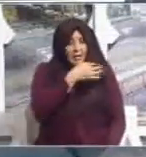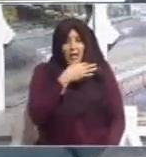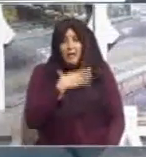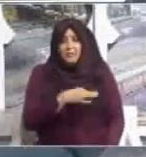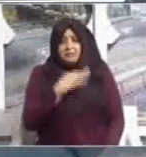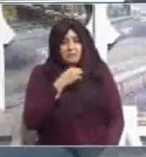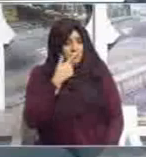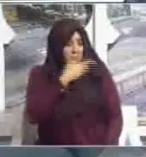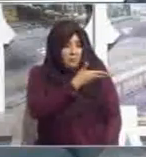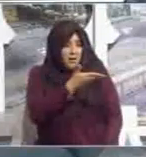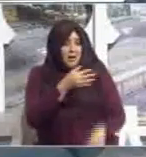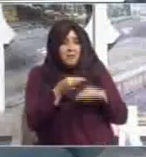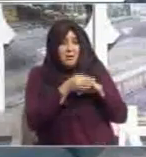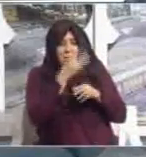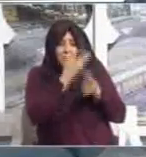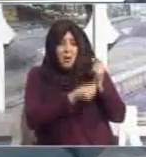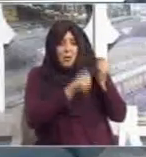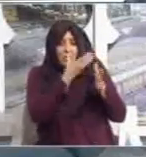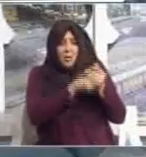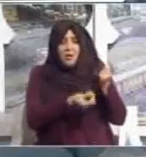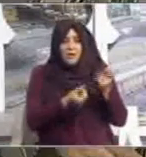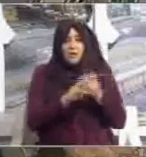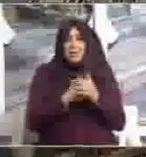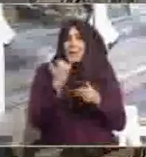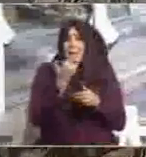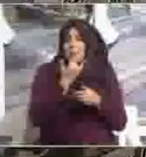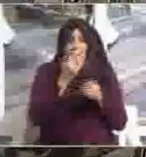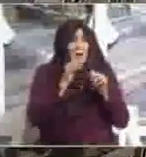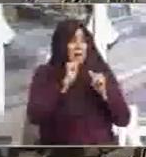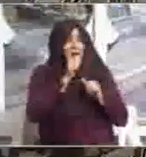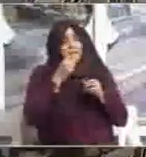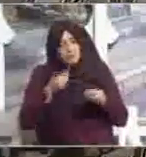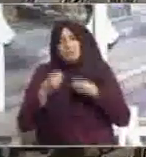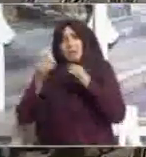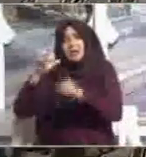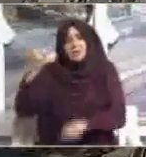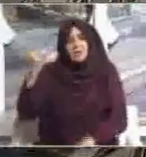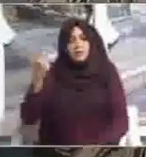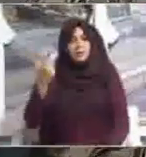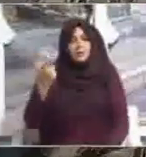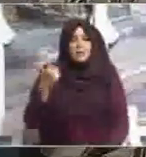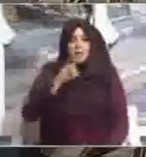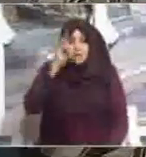ما عندهم مشكله شوف زوجتك واش خاصها شوف البيت لكن وين تتكلم الناس يعيده بالفقر